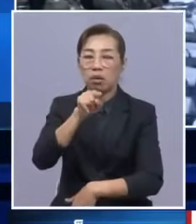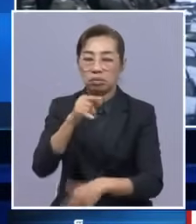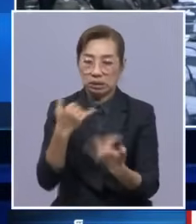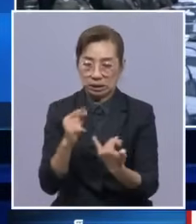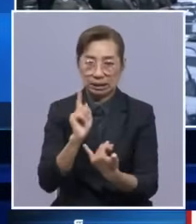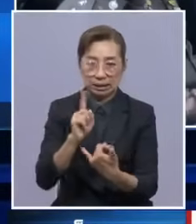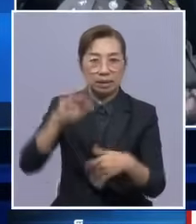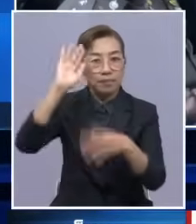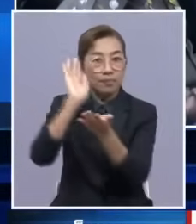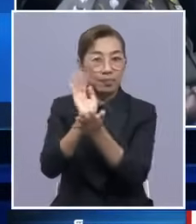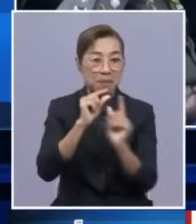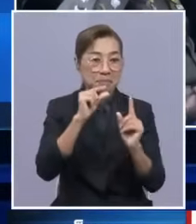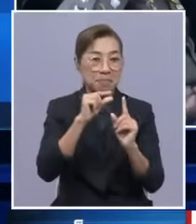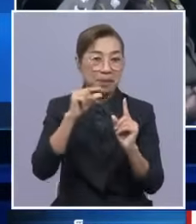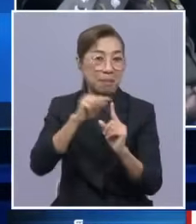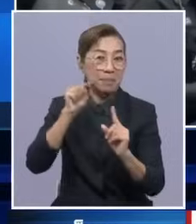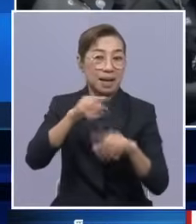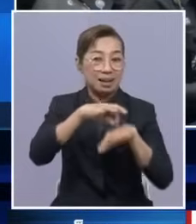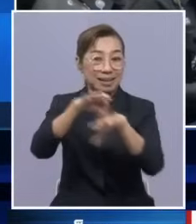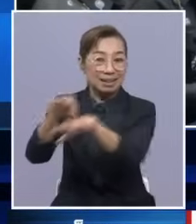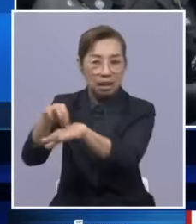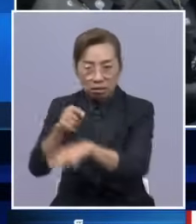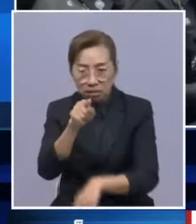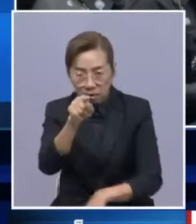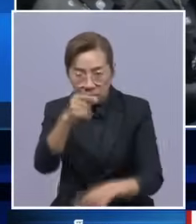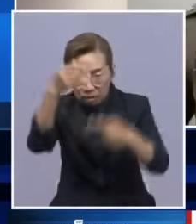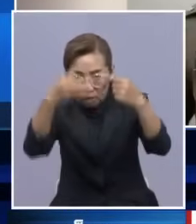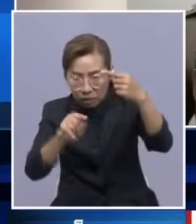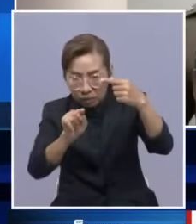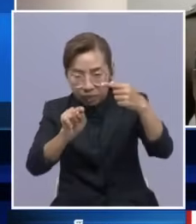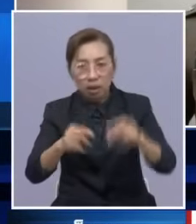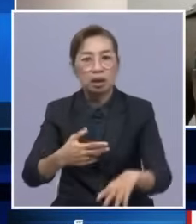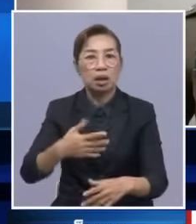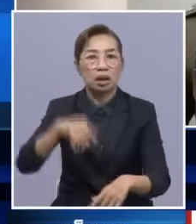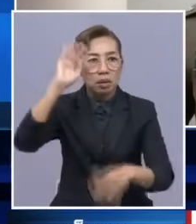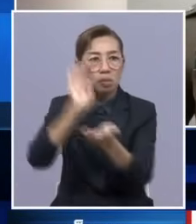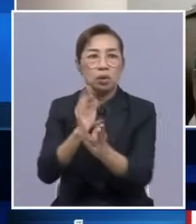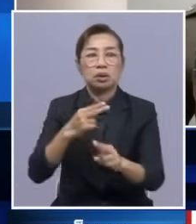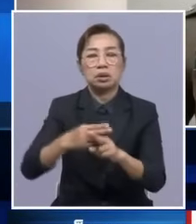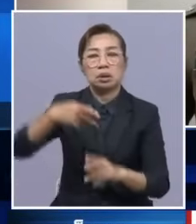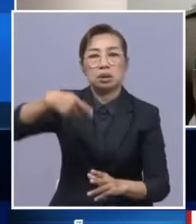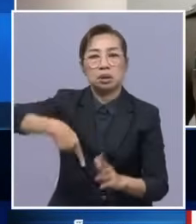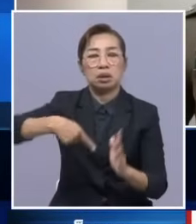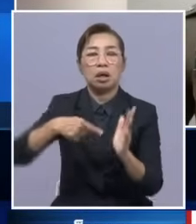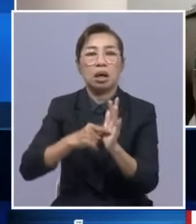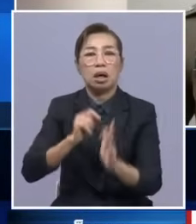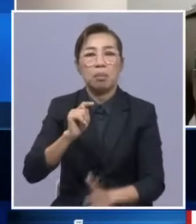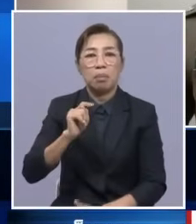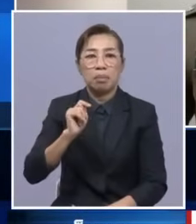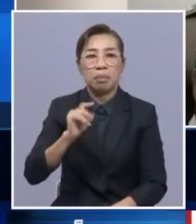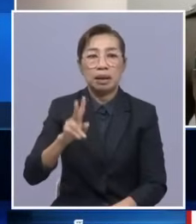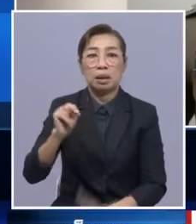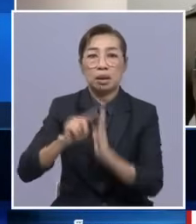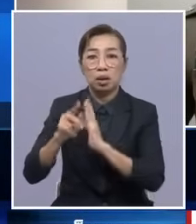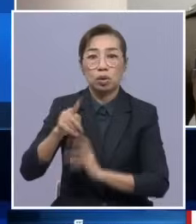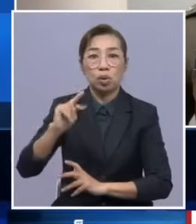การแต่งตั้งตามคำสั่งดังกล่าวกลับมีชื่อของพันตำรวจเอกพัฒน์ธงทิวดามาพงษ์ได้รับการแต่งตั้งให้ดำรงตำ